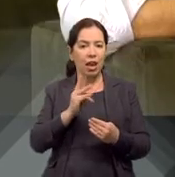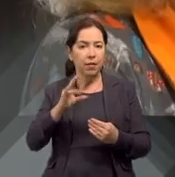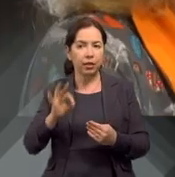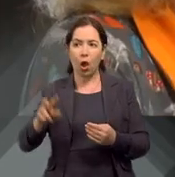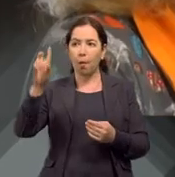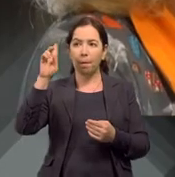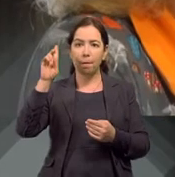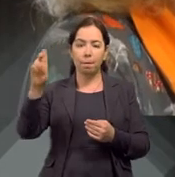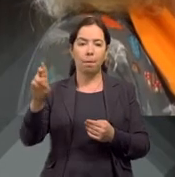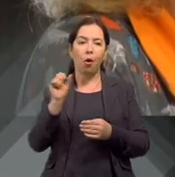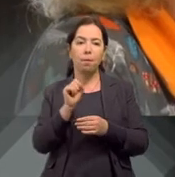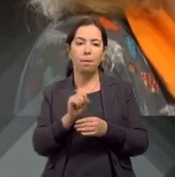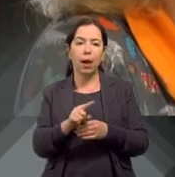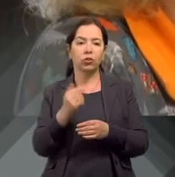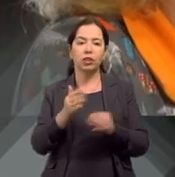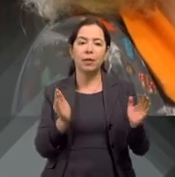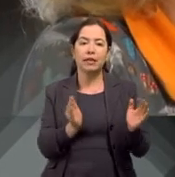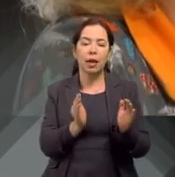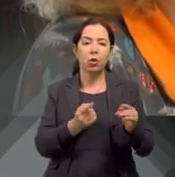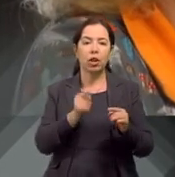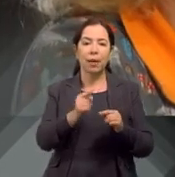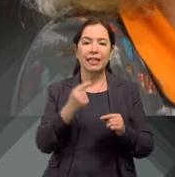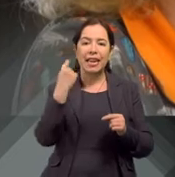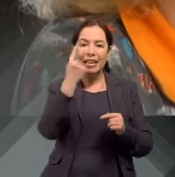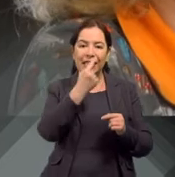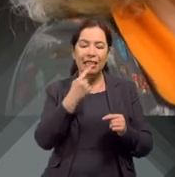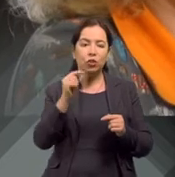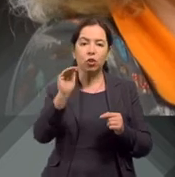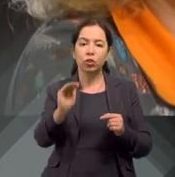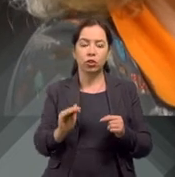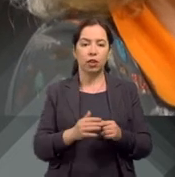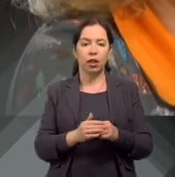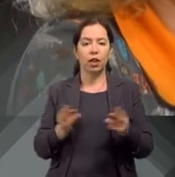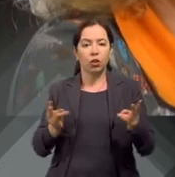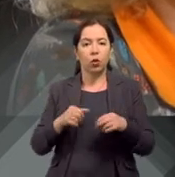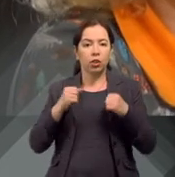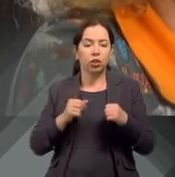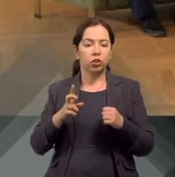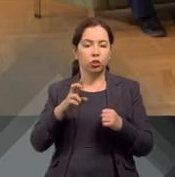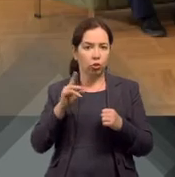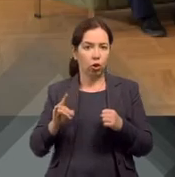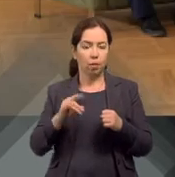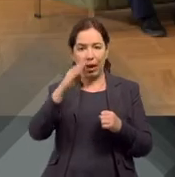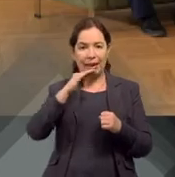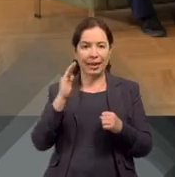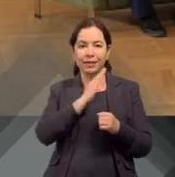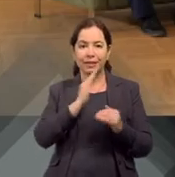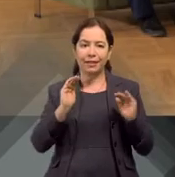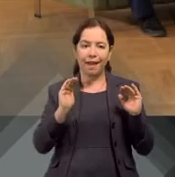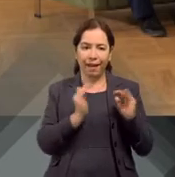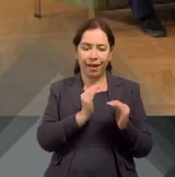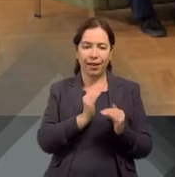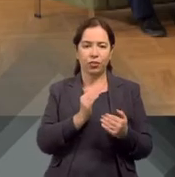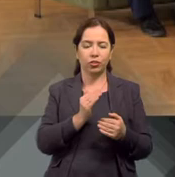личность, предложить усилия, чтобы свою вот эту свою самость родительскую, ну, как-то ее отвести, чтобы дать действительно этому